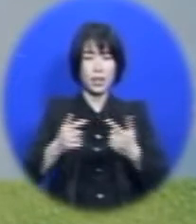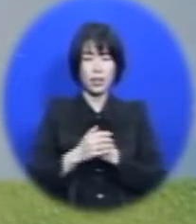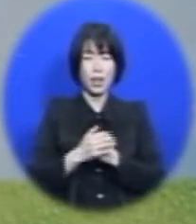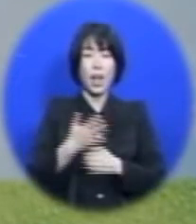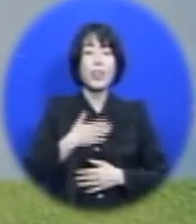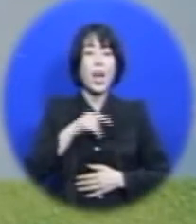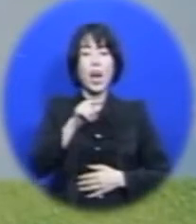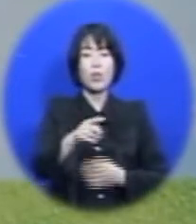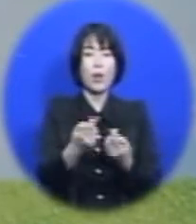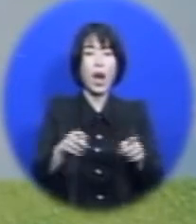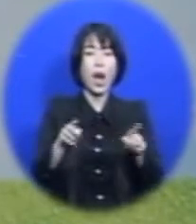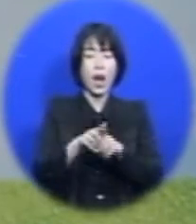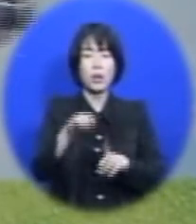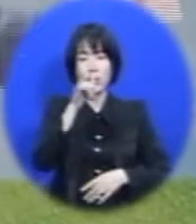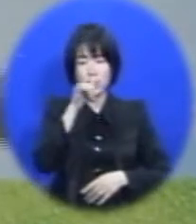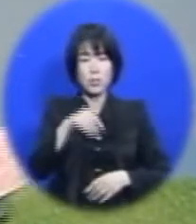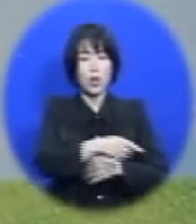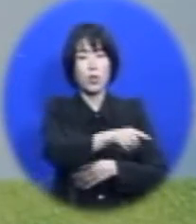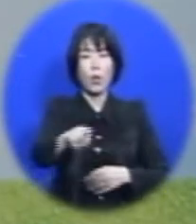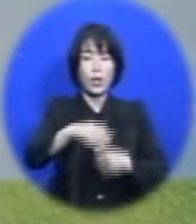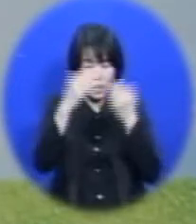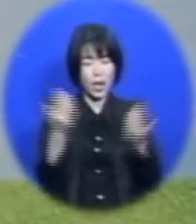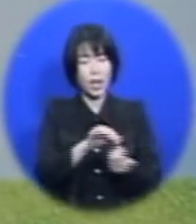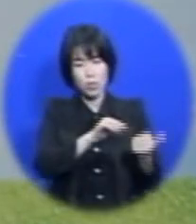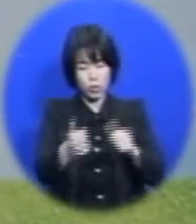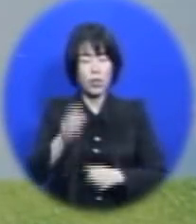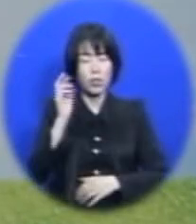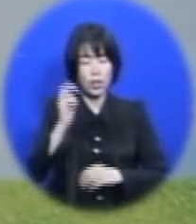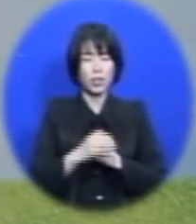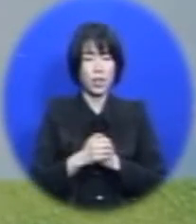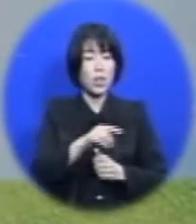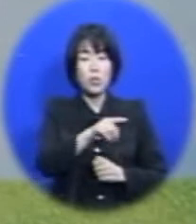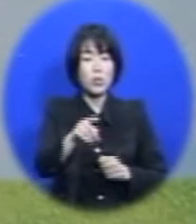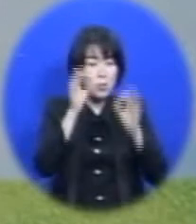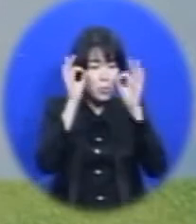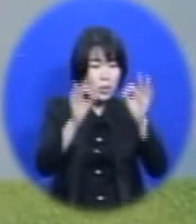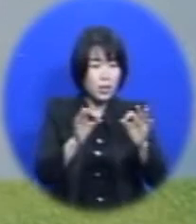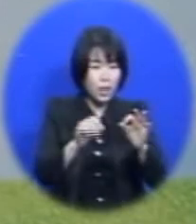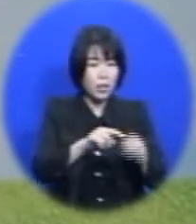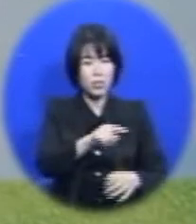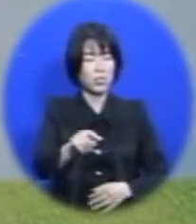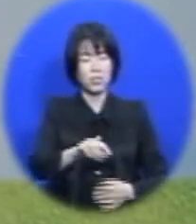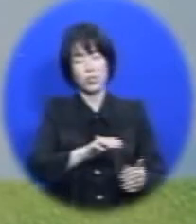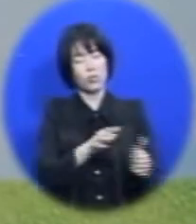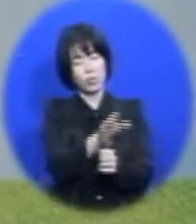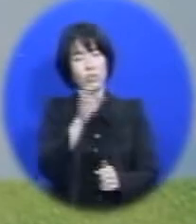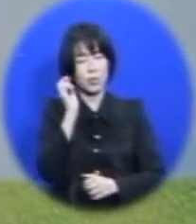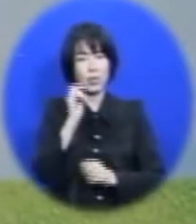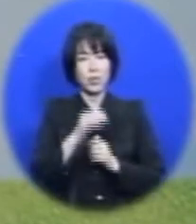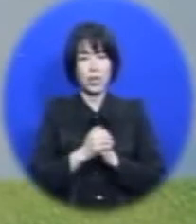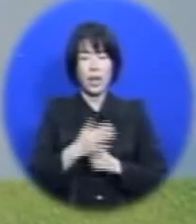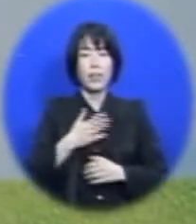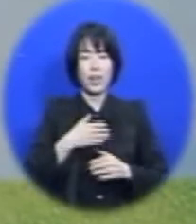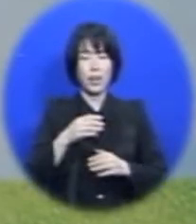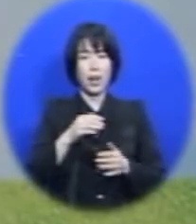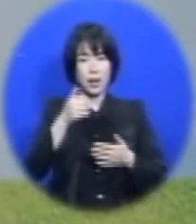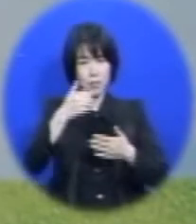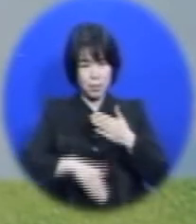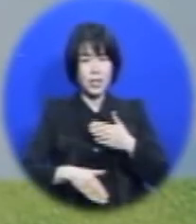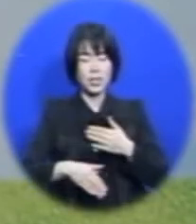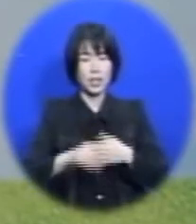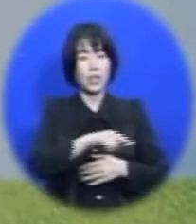내가 너희들과 같이 있다가는 너희들 다 죽이겠다. 내가 가만 보니까 너희들 하는 거 보니까. 그러니 내가 빠지는 게 너희들을 위해서도